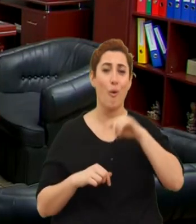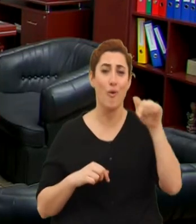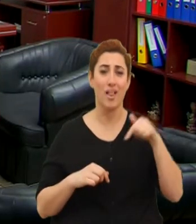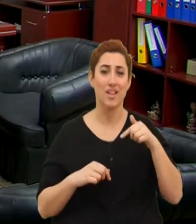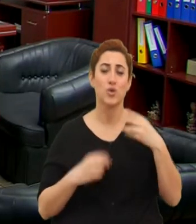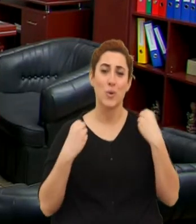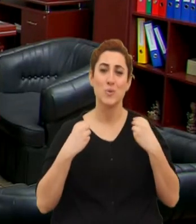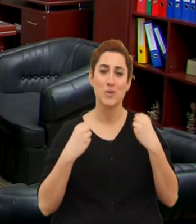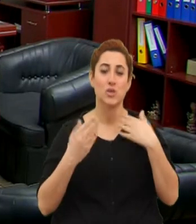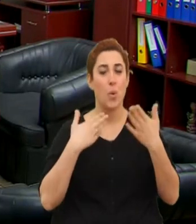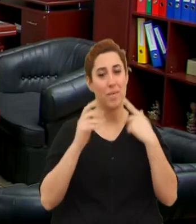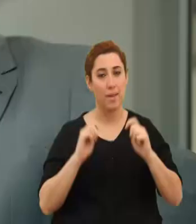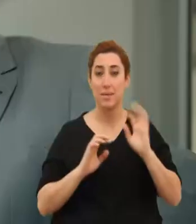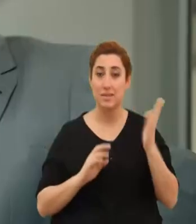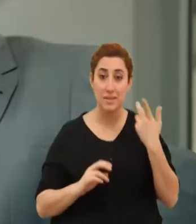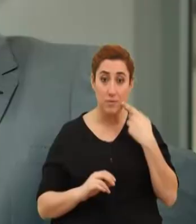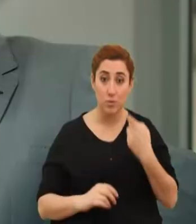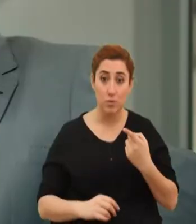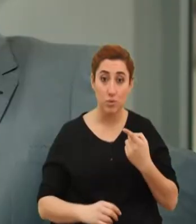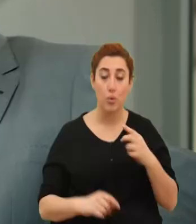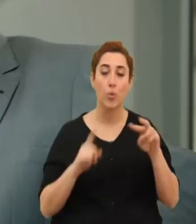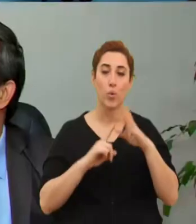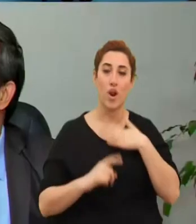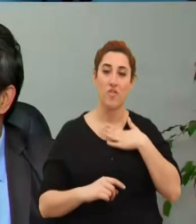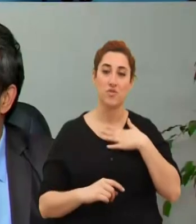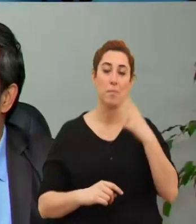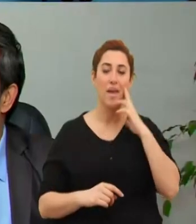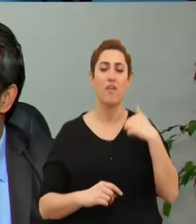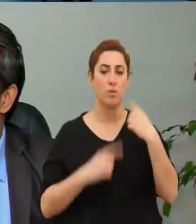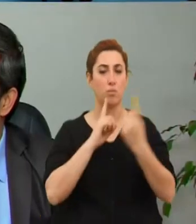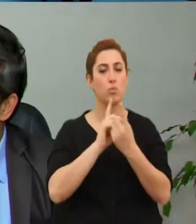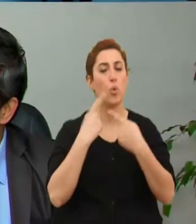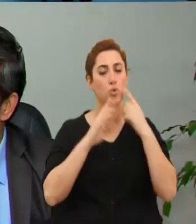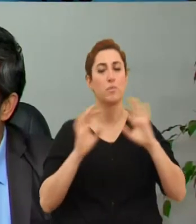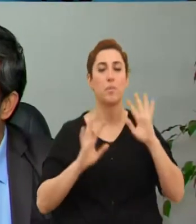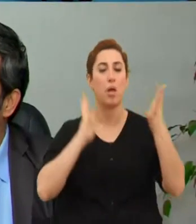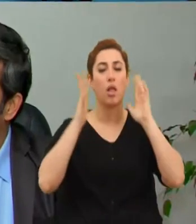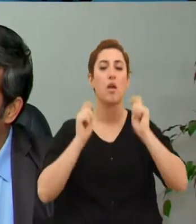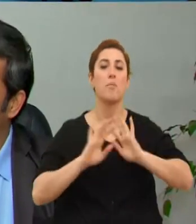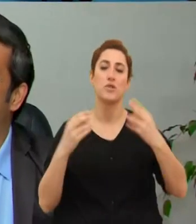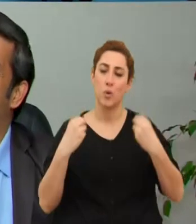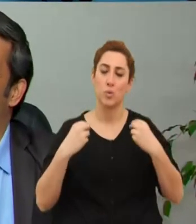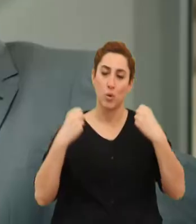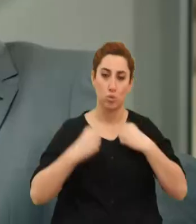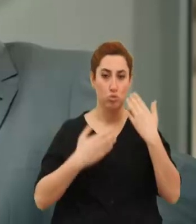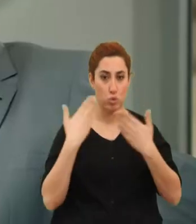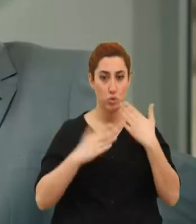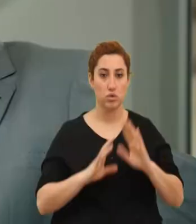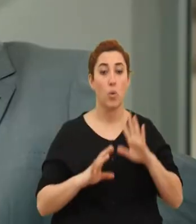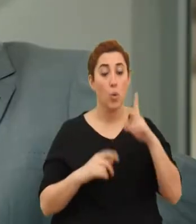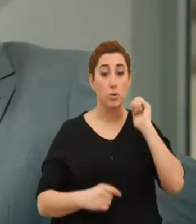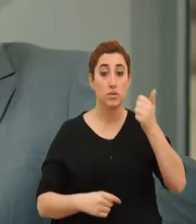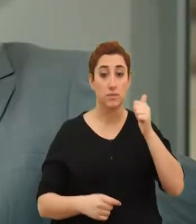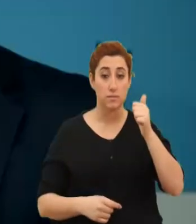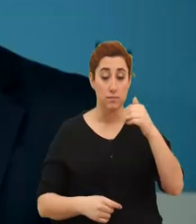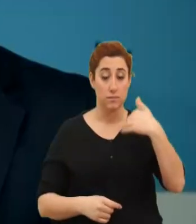de güzel güzel konuşuruz. Ne dersiniz? Nurhancığım, ben beyefendiyle konuştum, artık taşkınlık yapmayacak. Güzel güzel konuşacağız. O